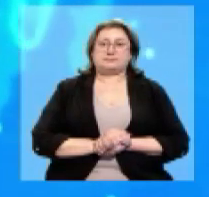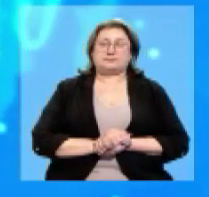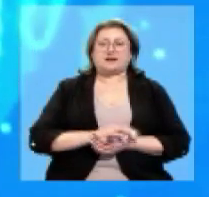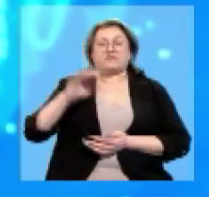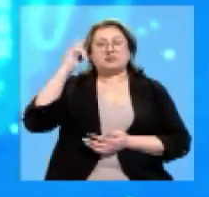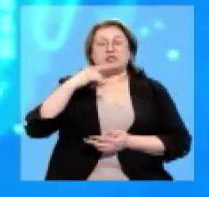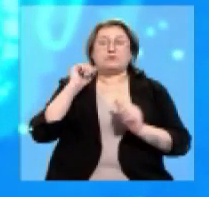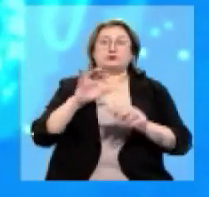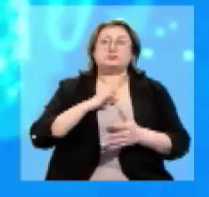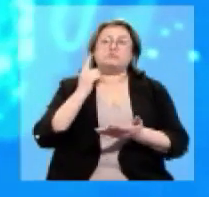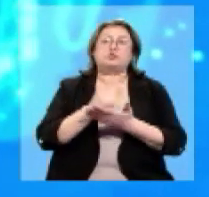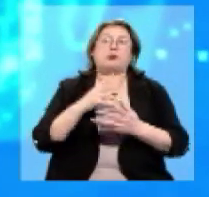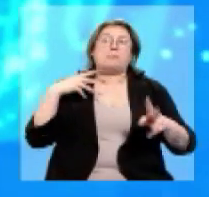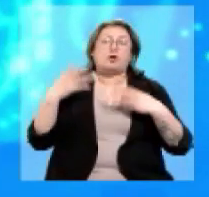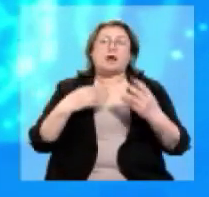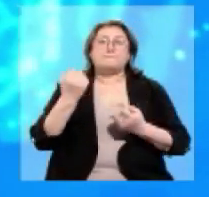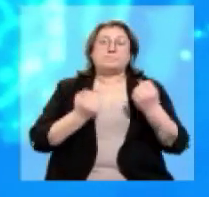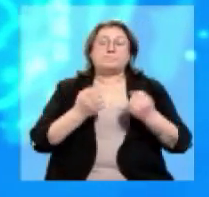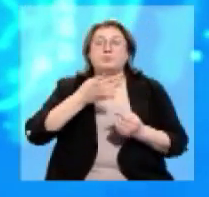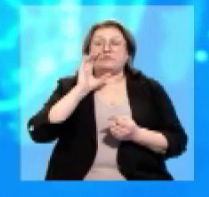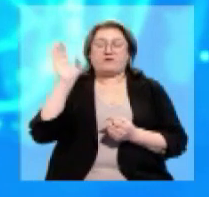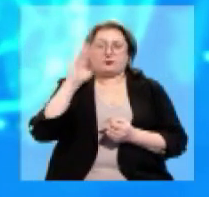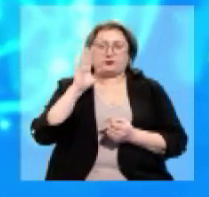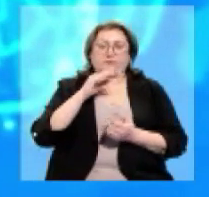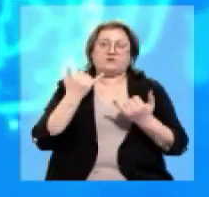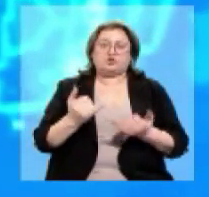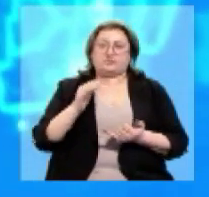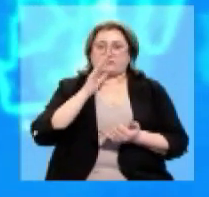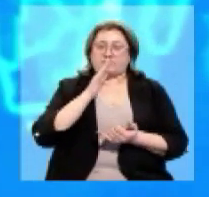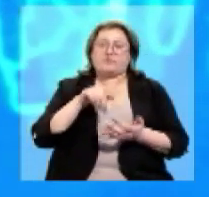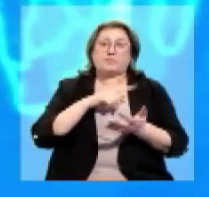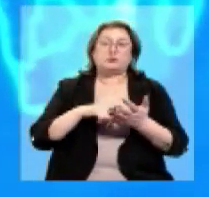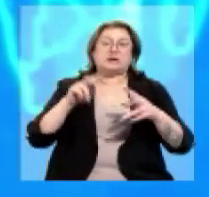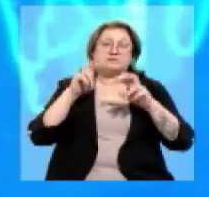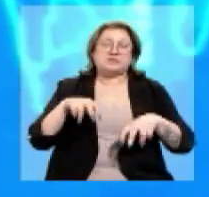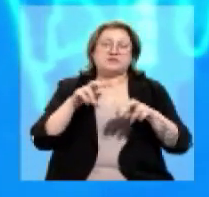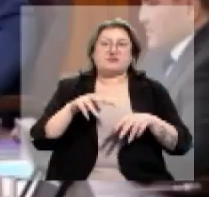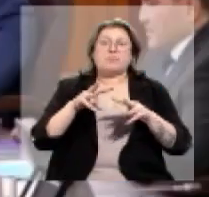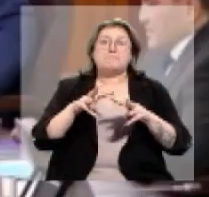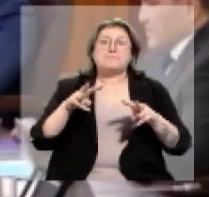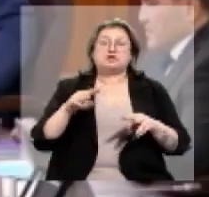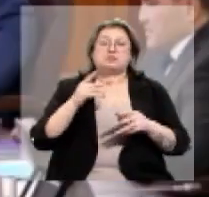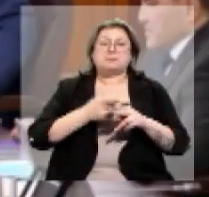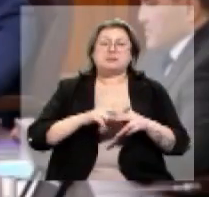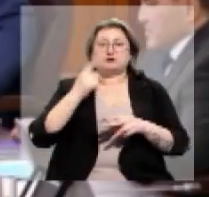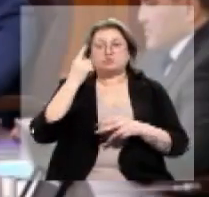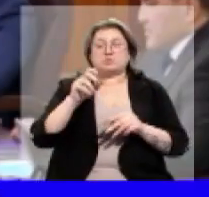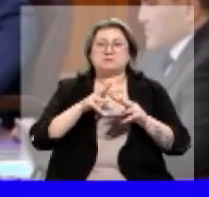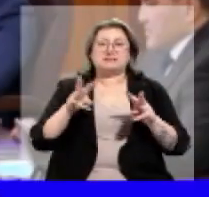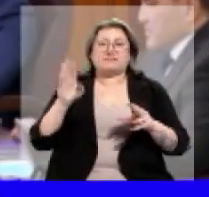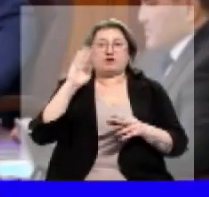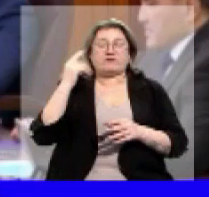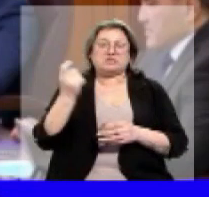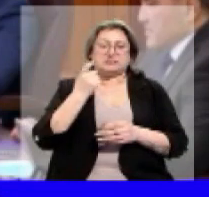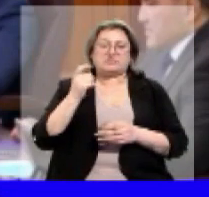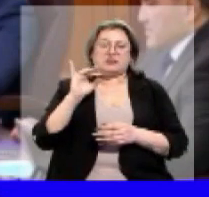В Казахстане может быть запрещена мойка автомобилей питьевой водой. В настоящее время вопрос рассматривается Мажлисом. Об этом сообщил министр